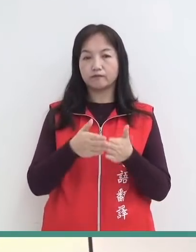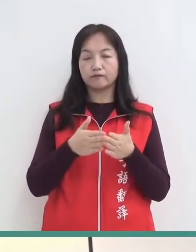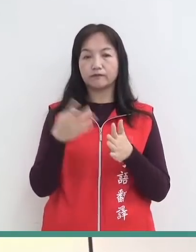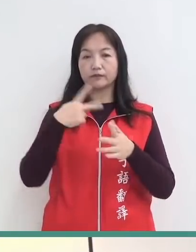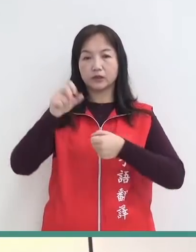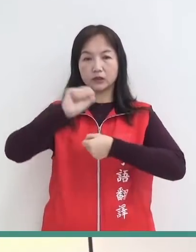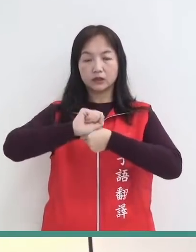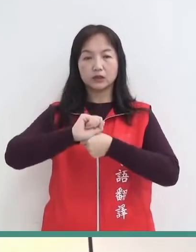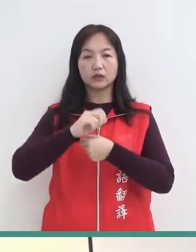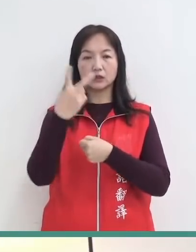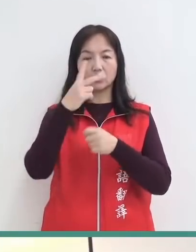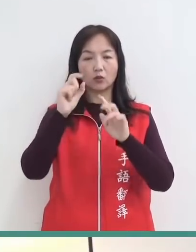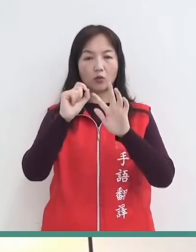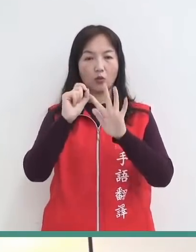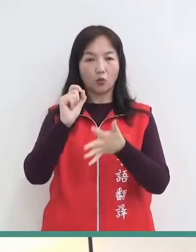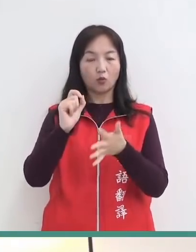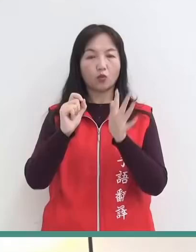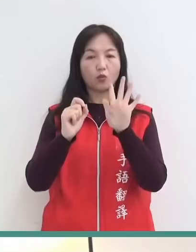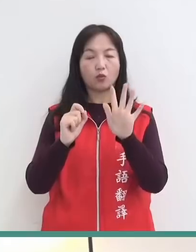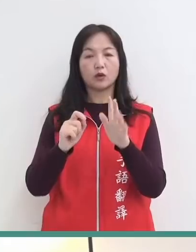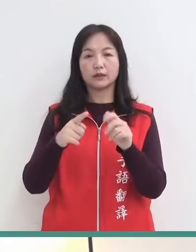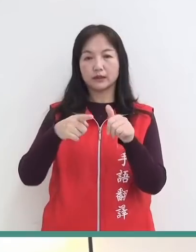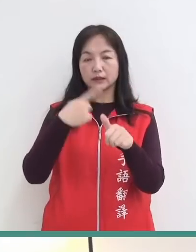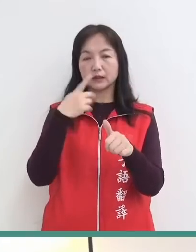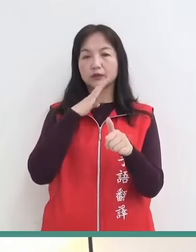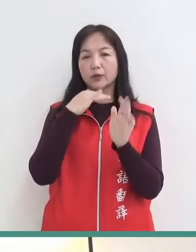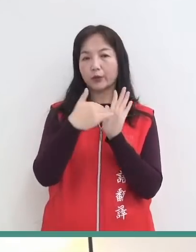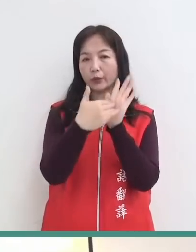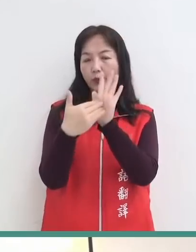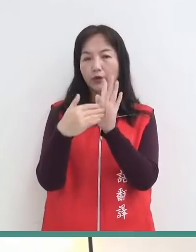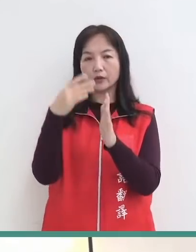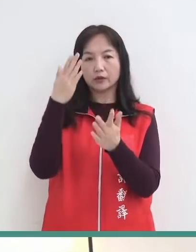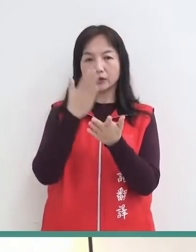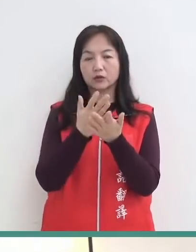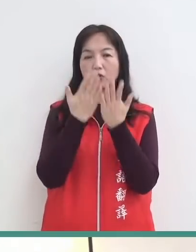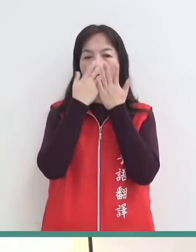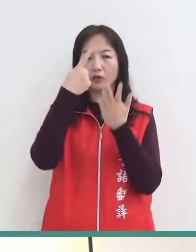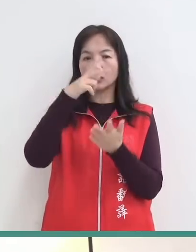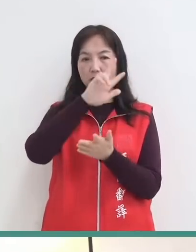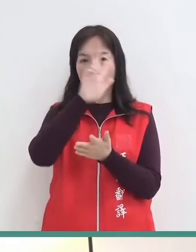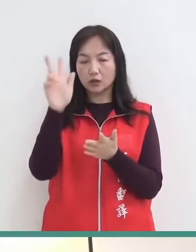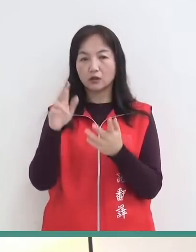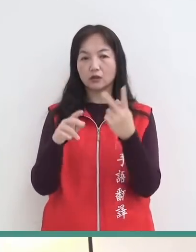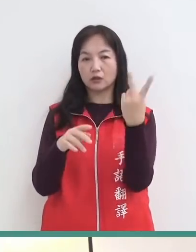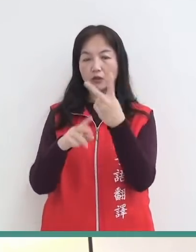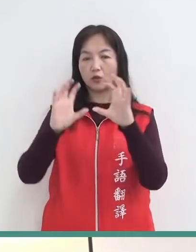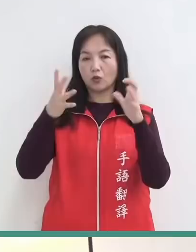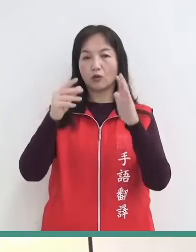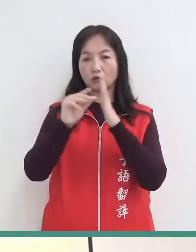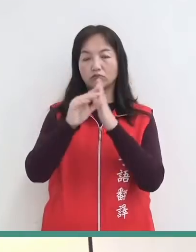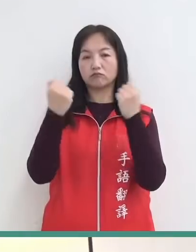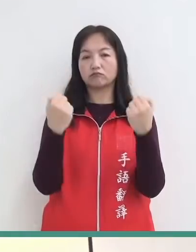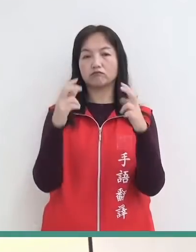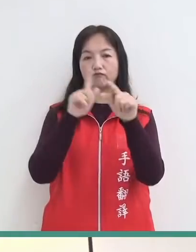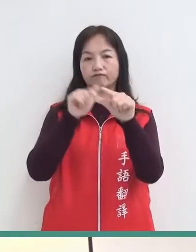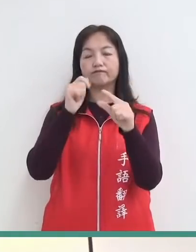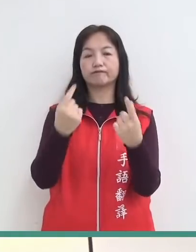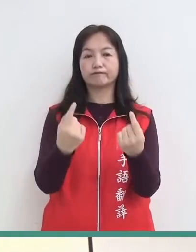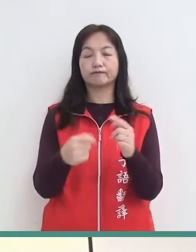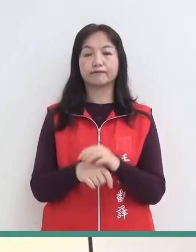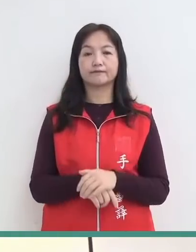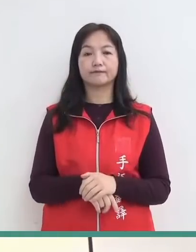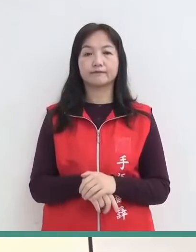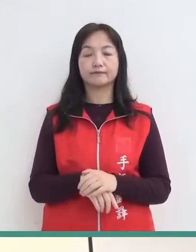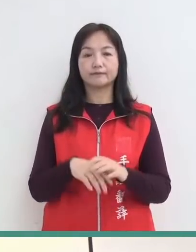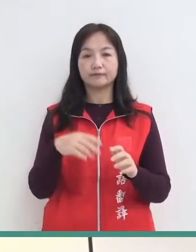增加2所国中，那么先采取预防性停课1天，那2所国中也在中立。那因